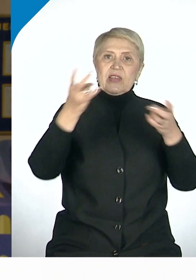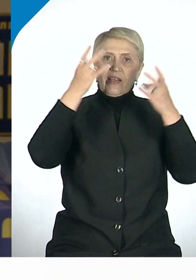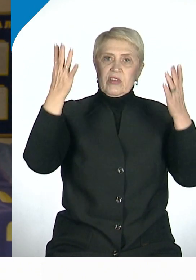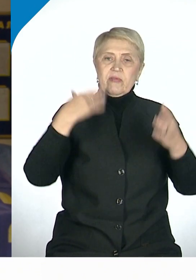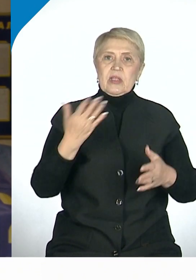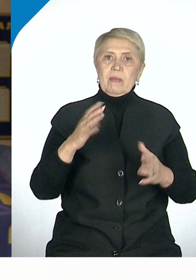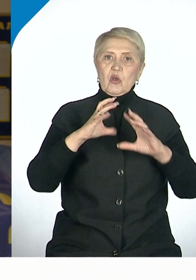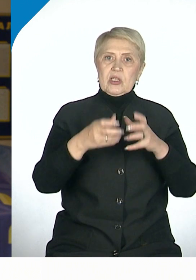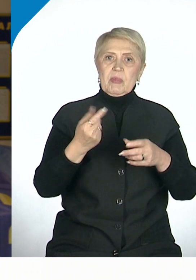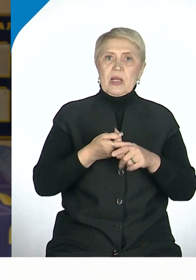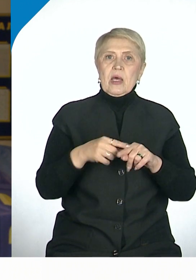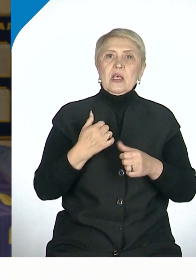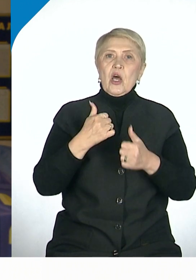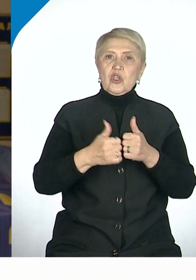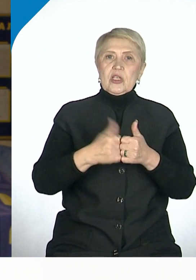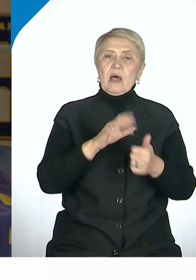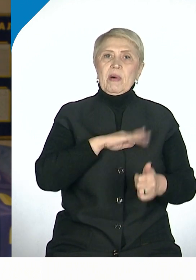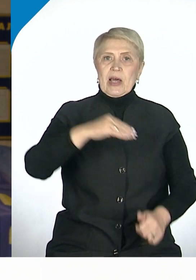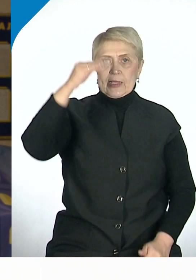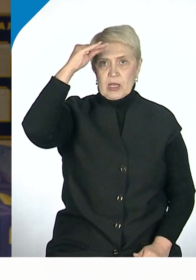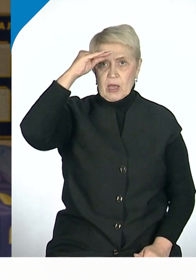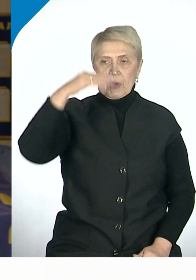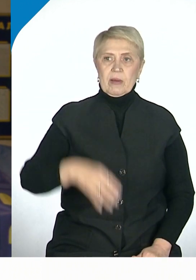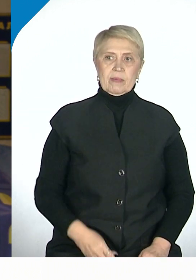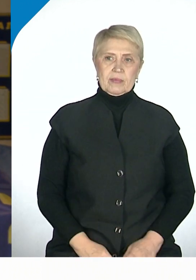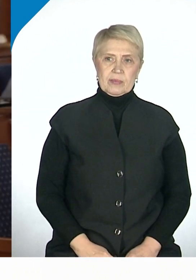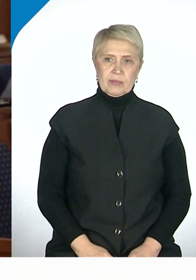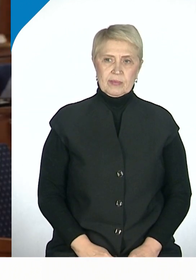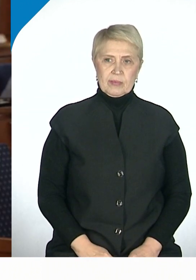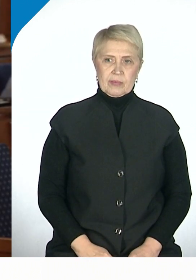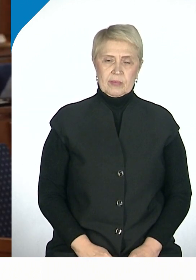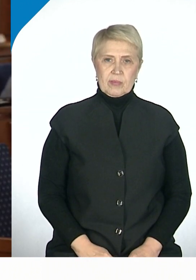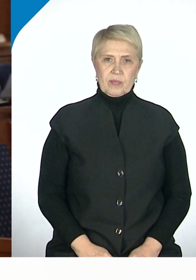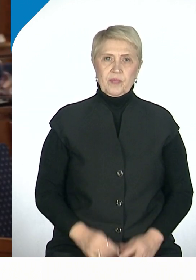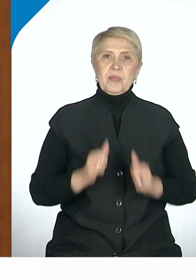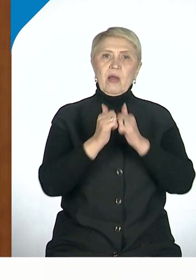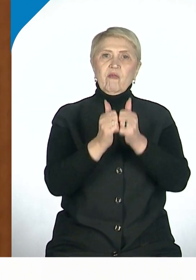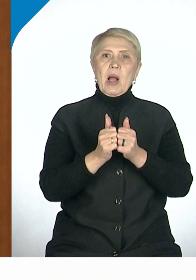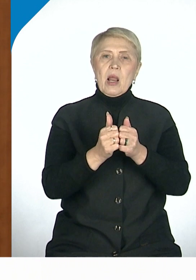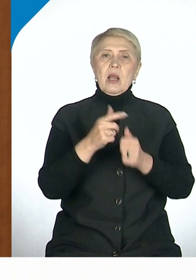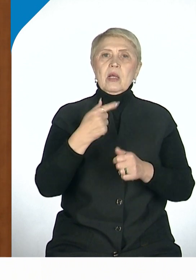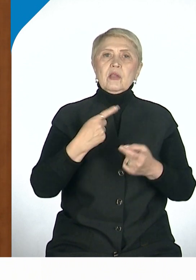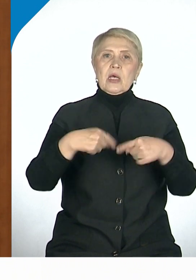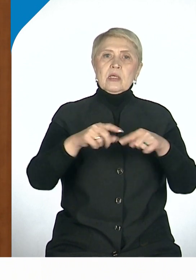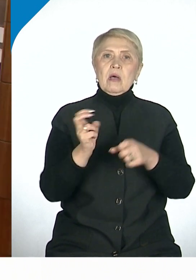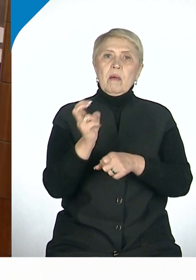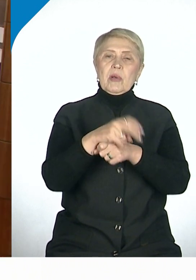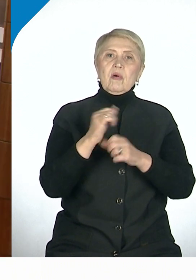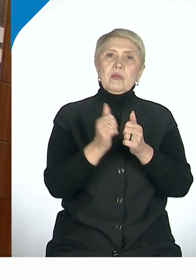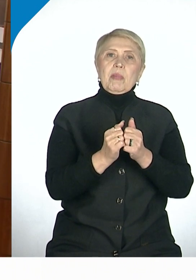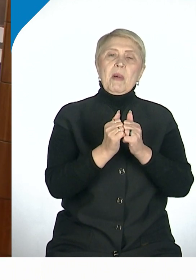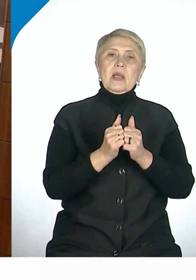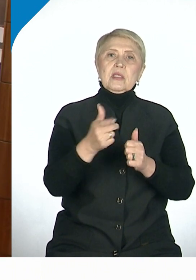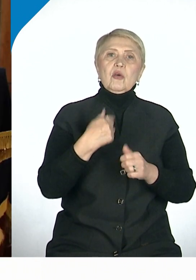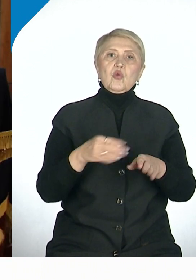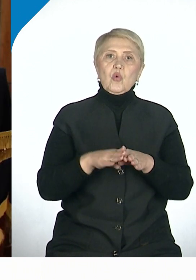кепка. То есть Василий у нас остается... Все правильно. Все, проходим. В молельный зал синагоги помолиться приходят только